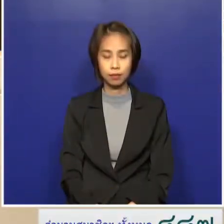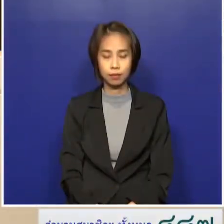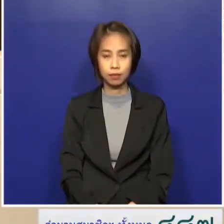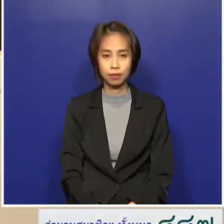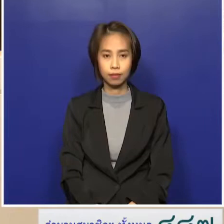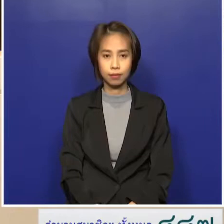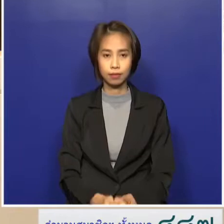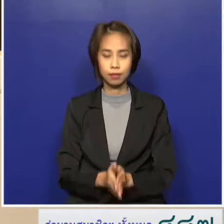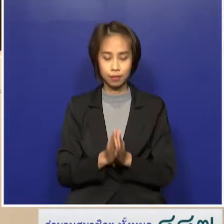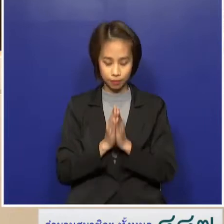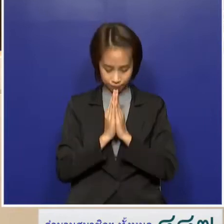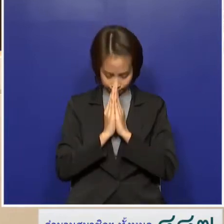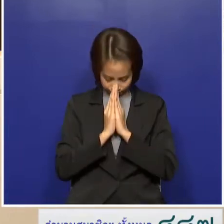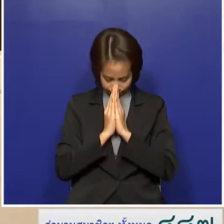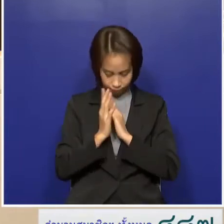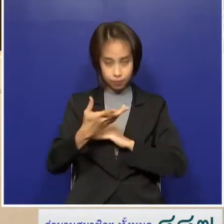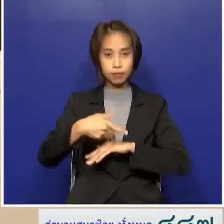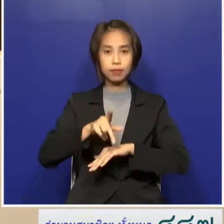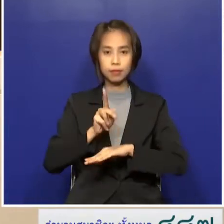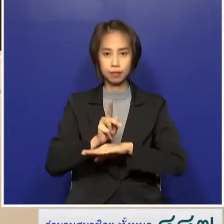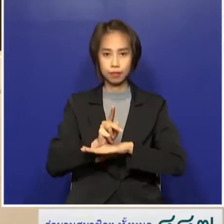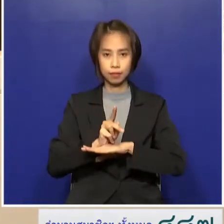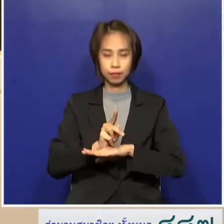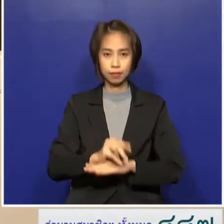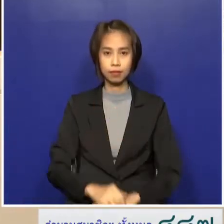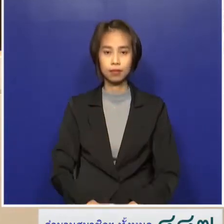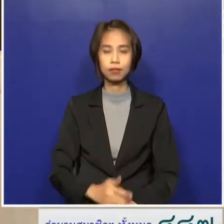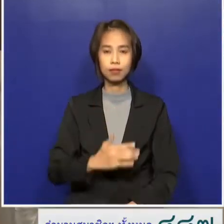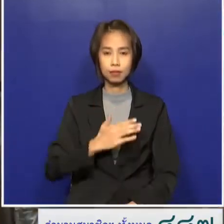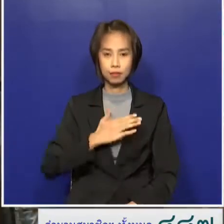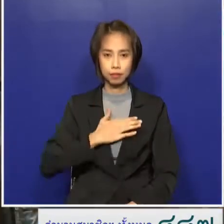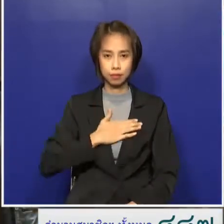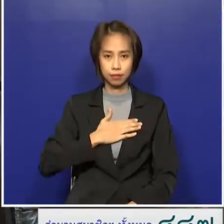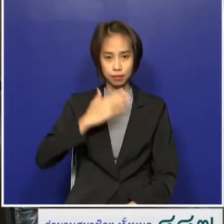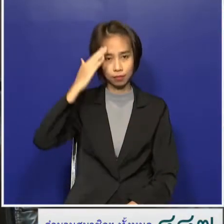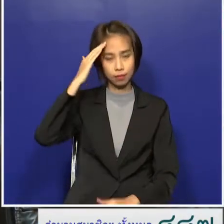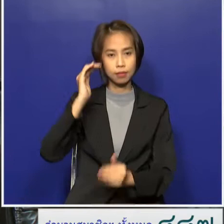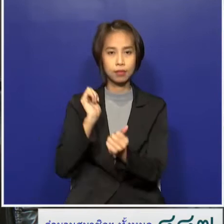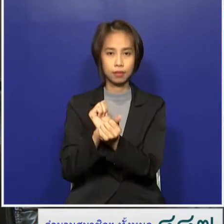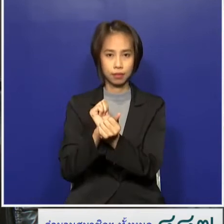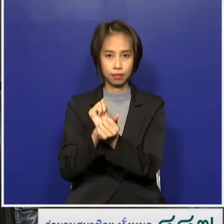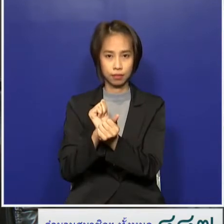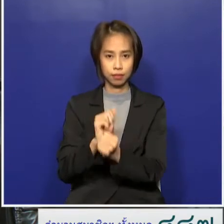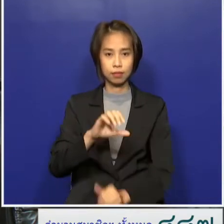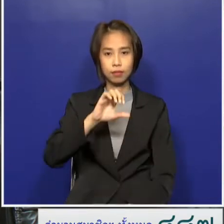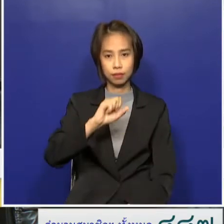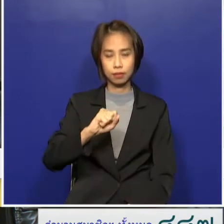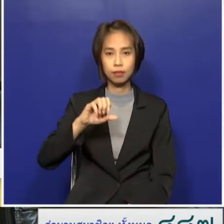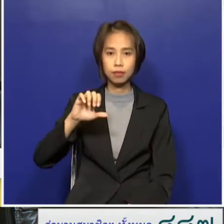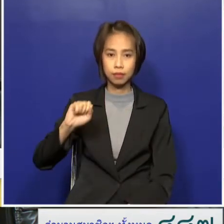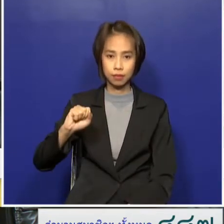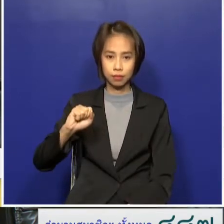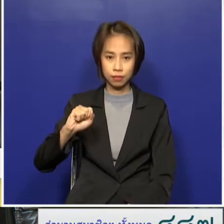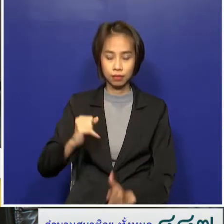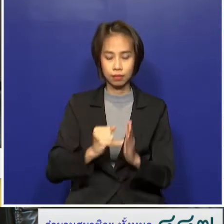่กราบเรียนท่านประธานสภาที่เคารพกับผมพลตำรวจตรีสุรินทร์ปาราเร่สมาชิกสภาผู้แทนราษฎร